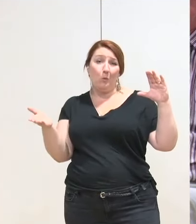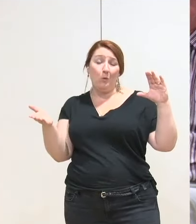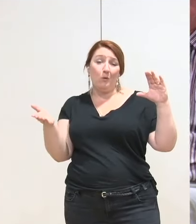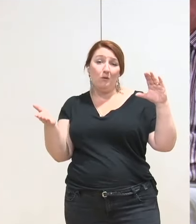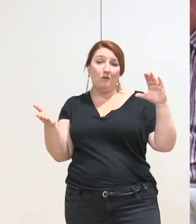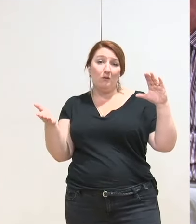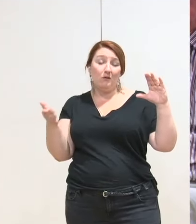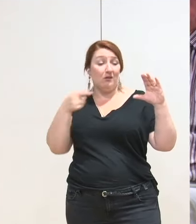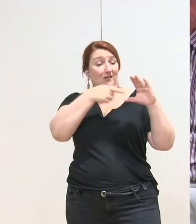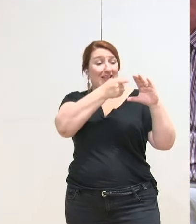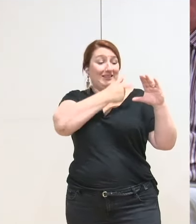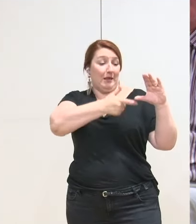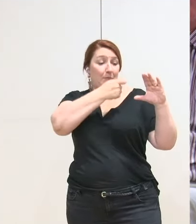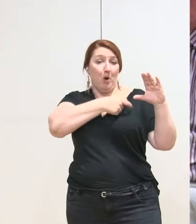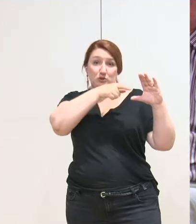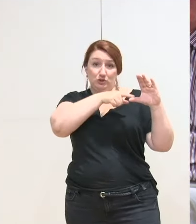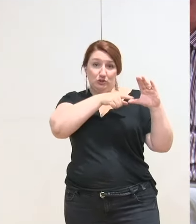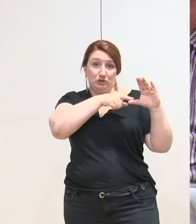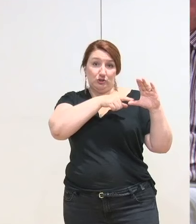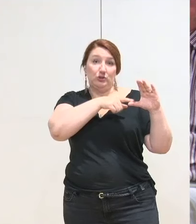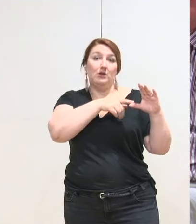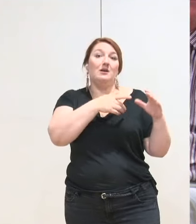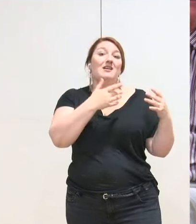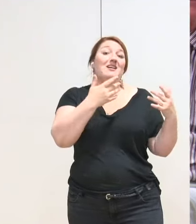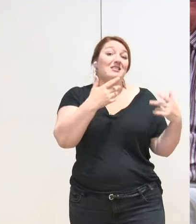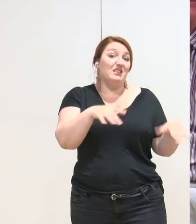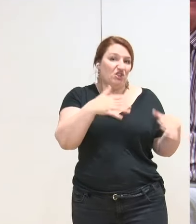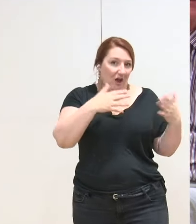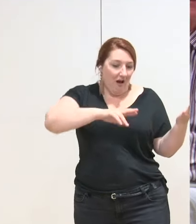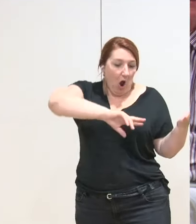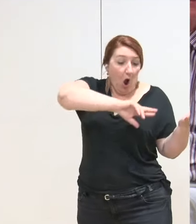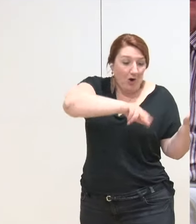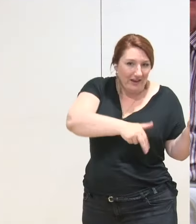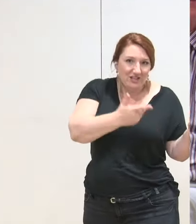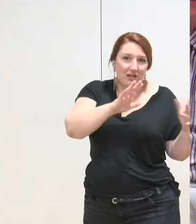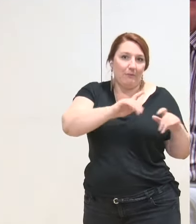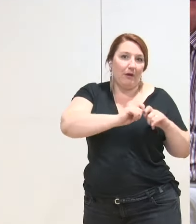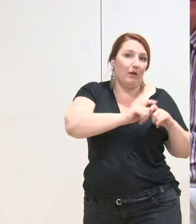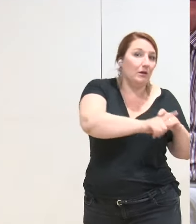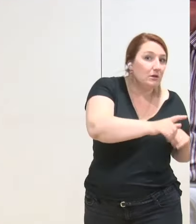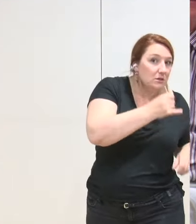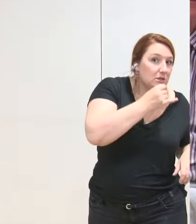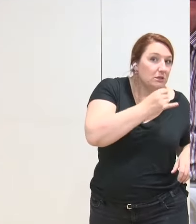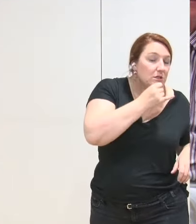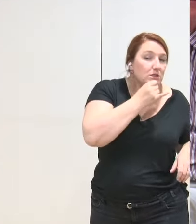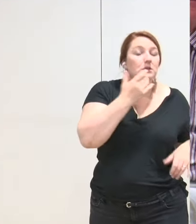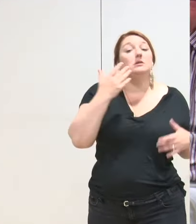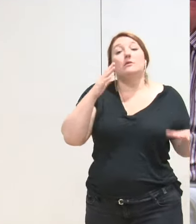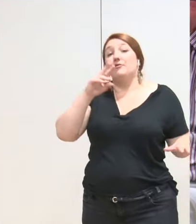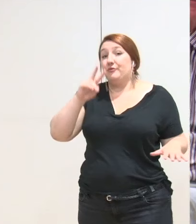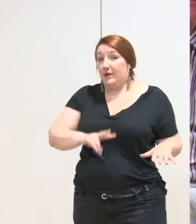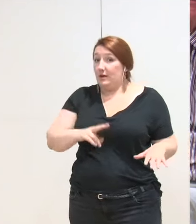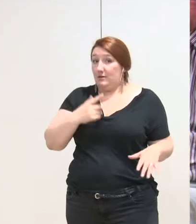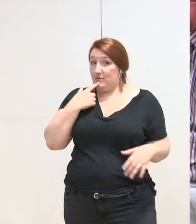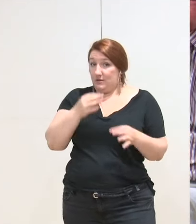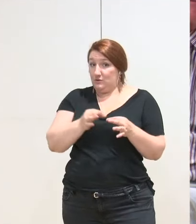dépenses engagé mais non encore mandaté cela risque à court terme de de d'abîmer encore